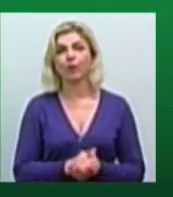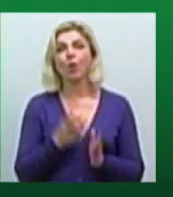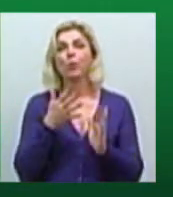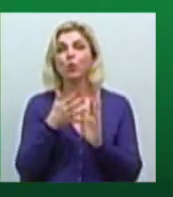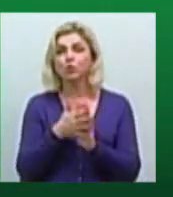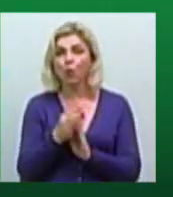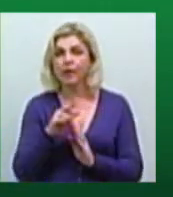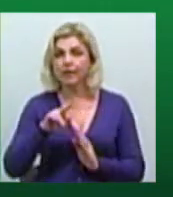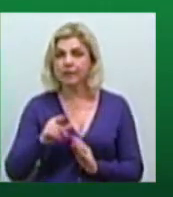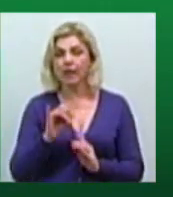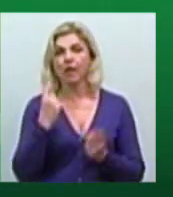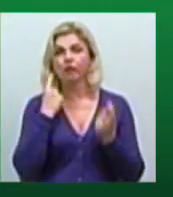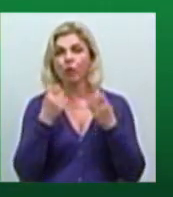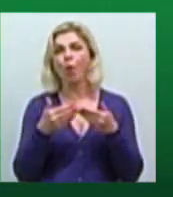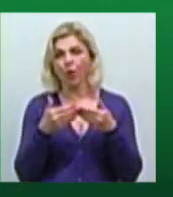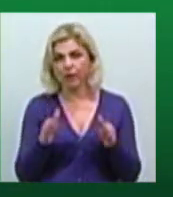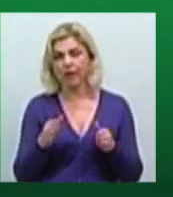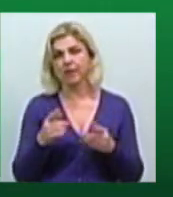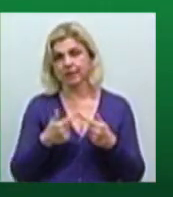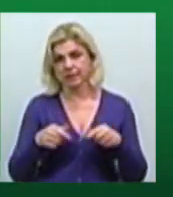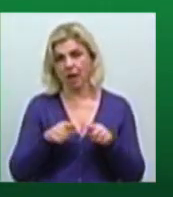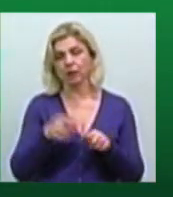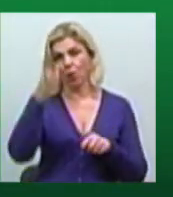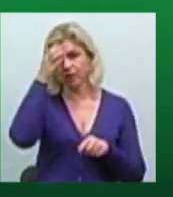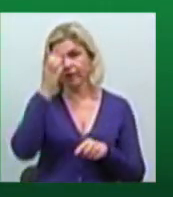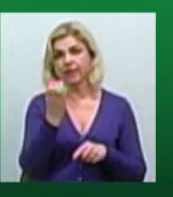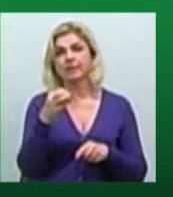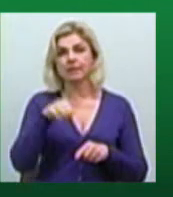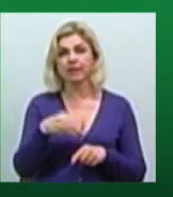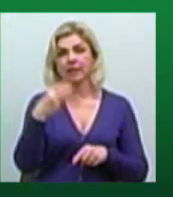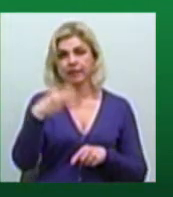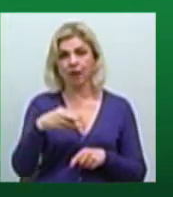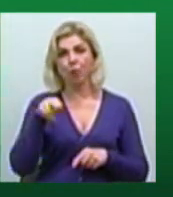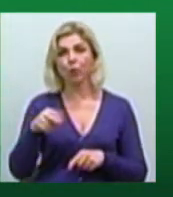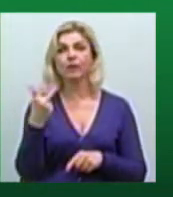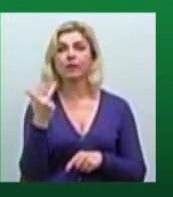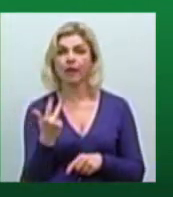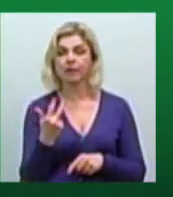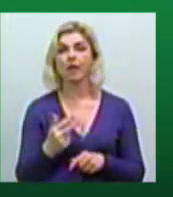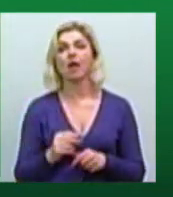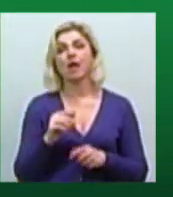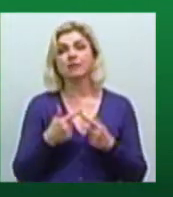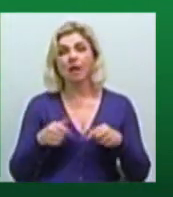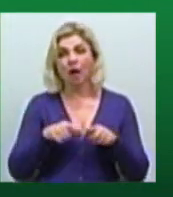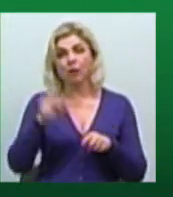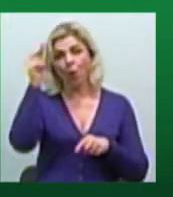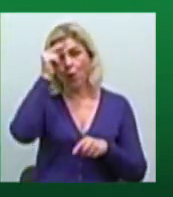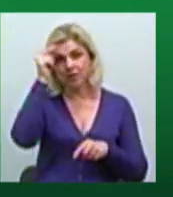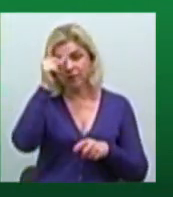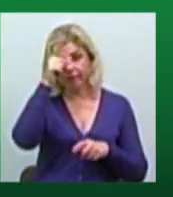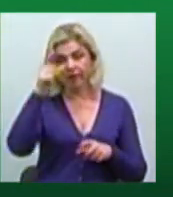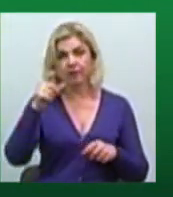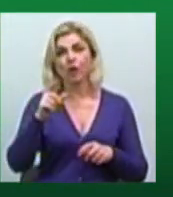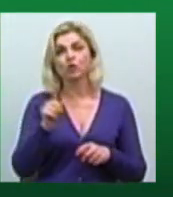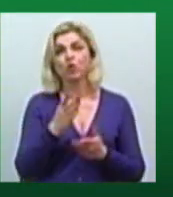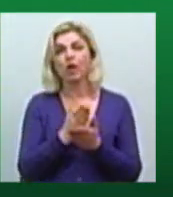прозорість та інформаційну відкритість закладу освіти. Стаття 30, пункт 3. Зокрема, заклади освіти, що отримують